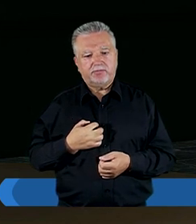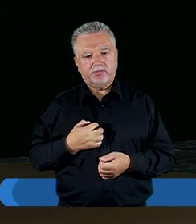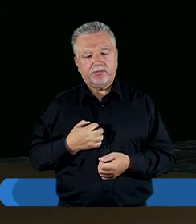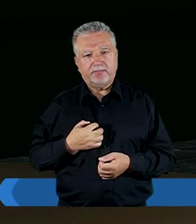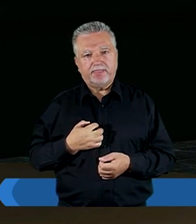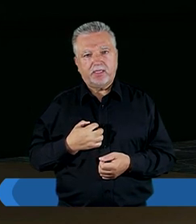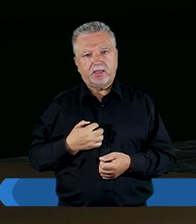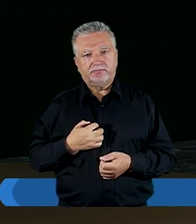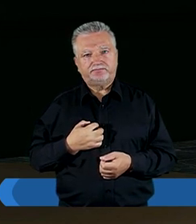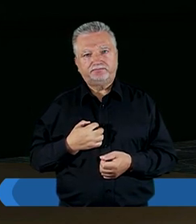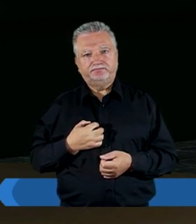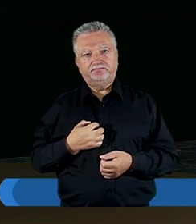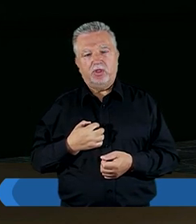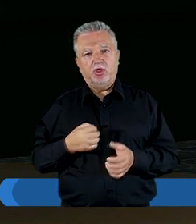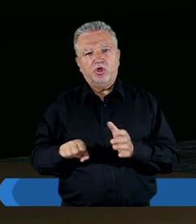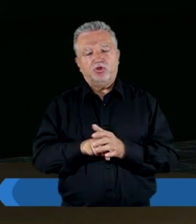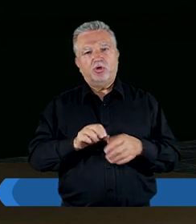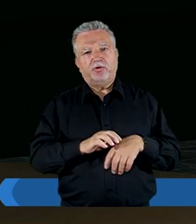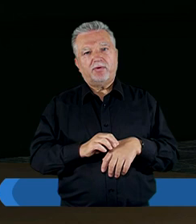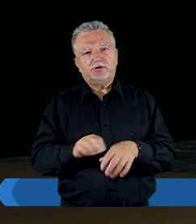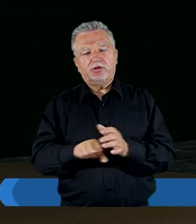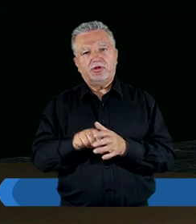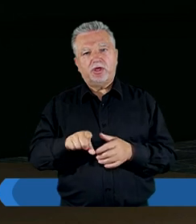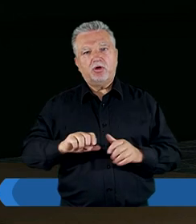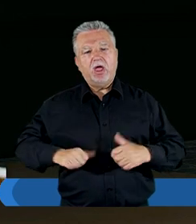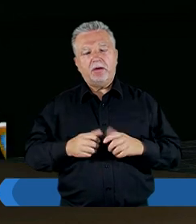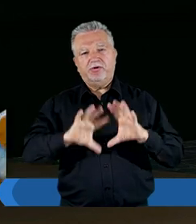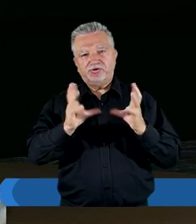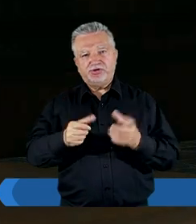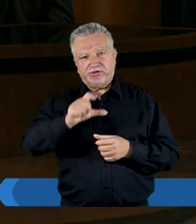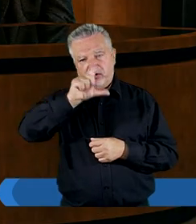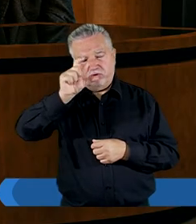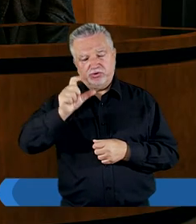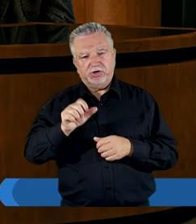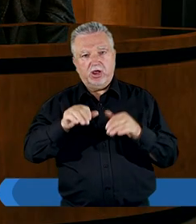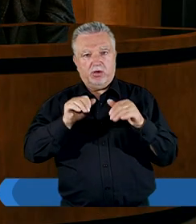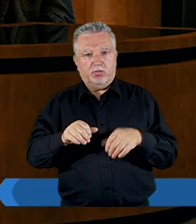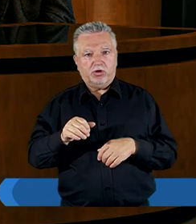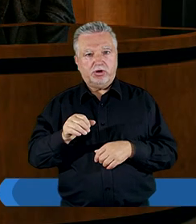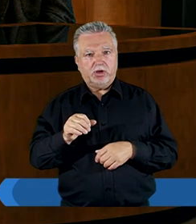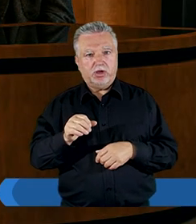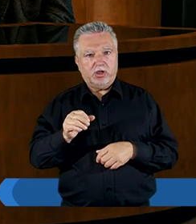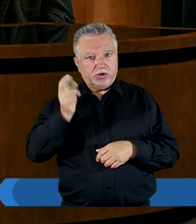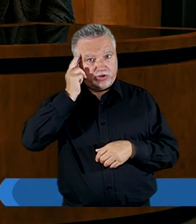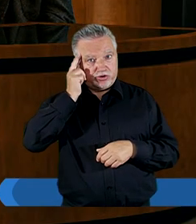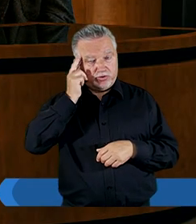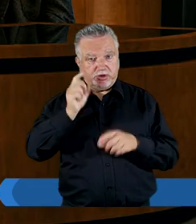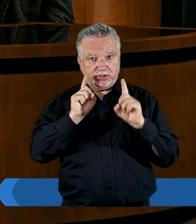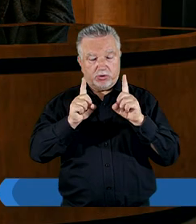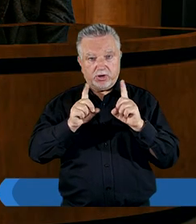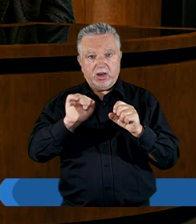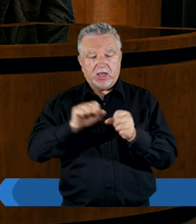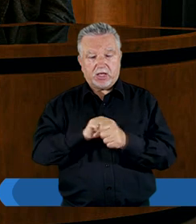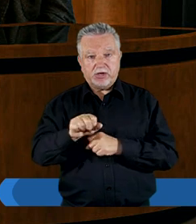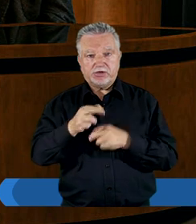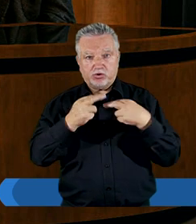doszedł do takiego punktu, kiedy wszyscy ludzie klarownie dostrzegą, jaka jest różnica pomiędzy Bogiem a szatanem,